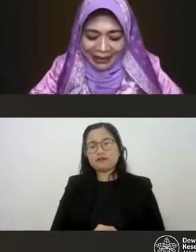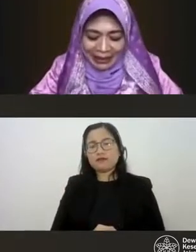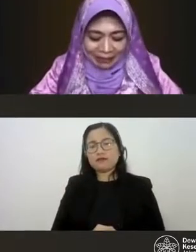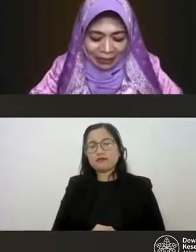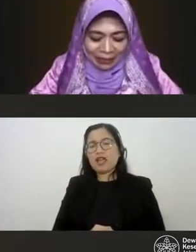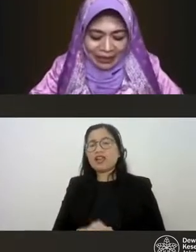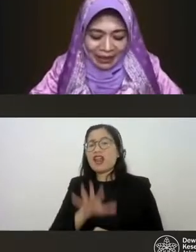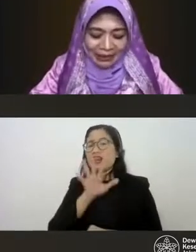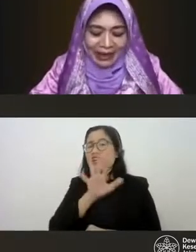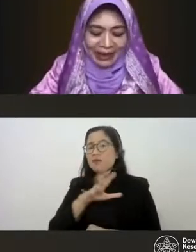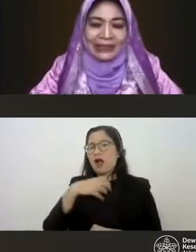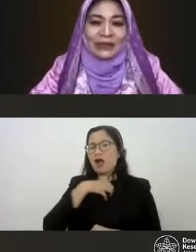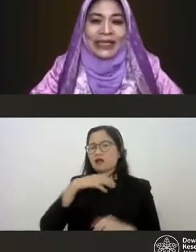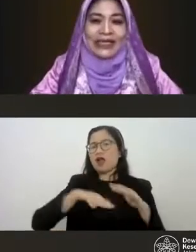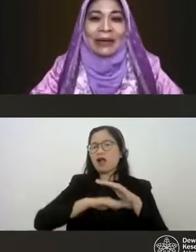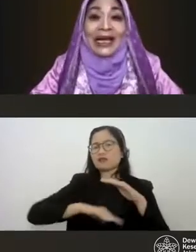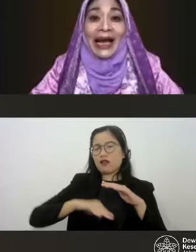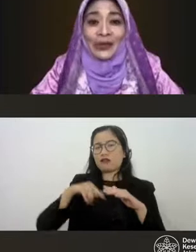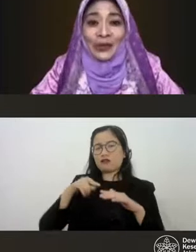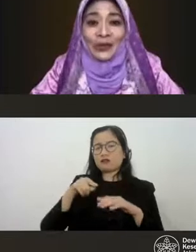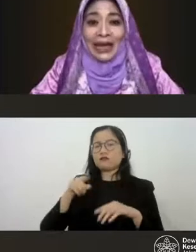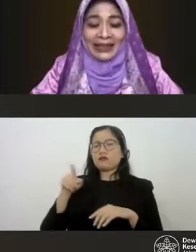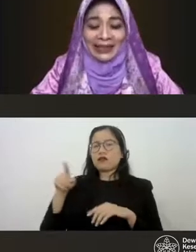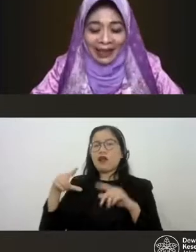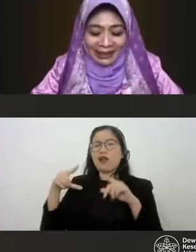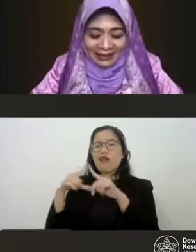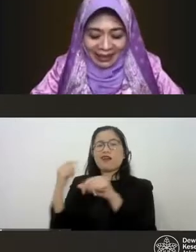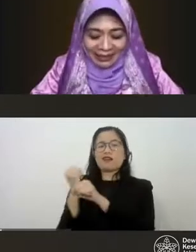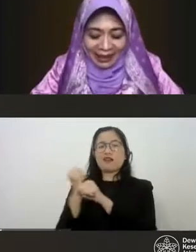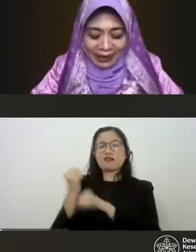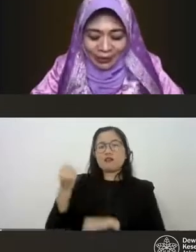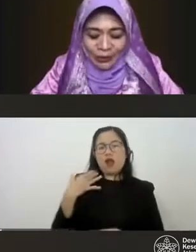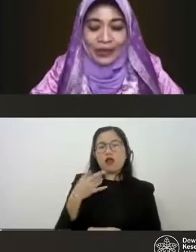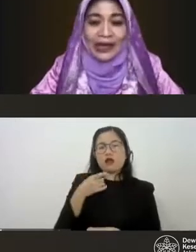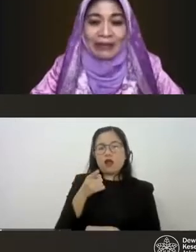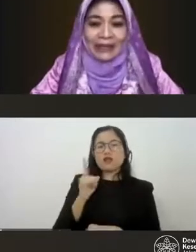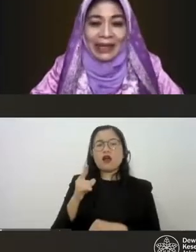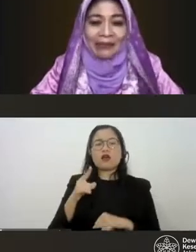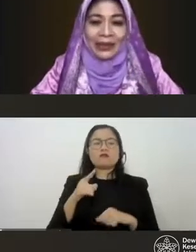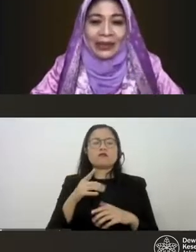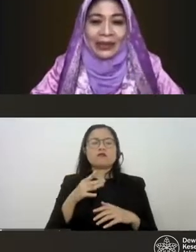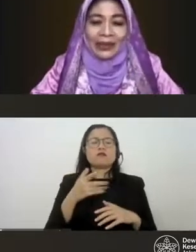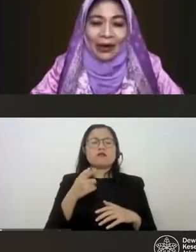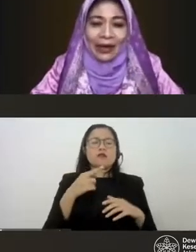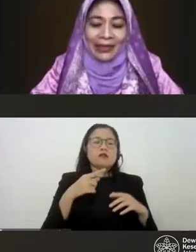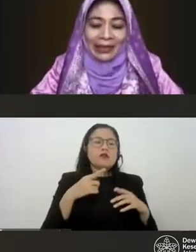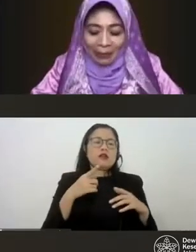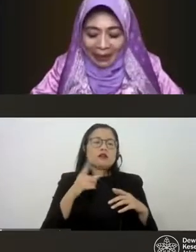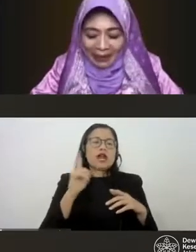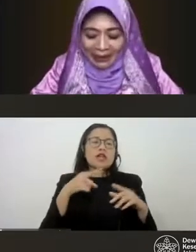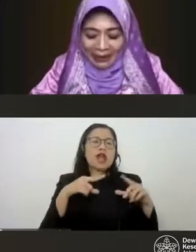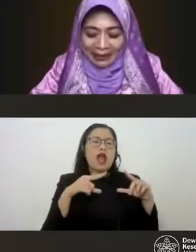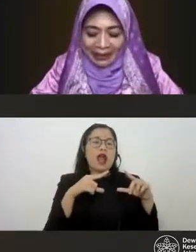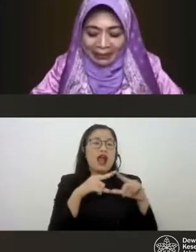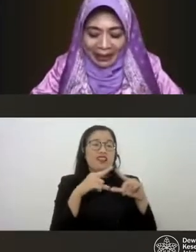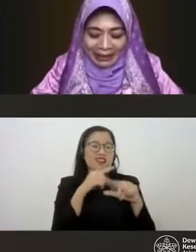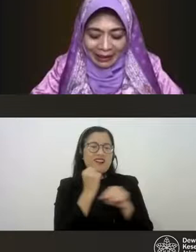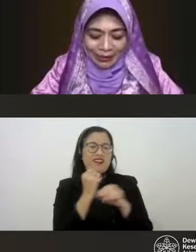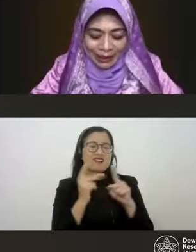5 hak dasar manusia yang disebutnya sebagai al-hukukul al-insan, al-hukukul khamsa oleh Imam